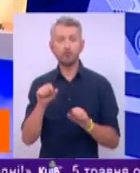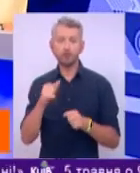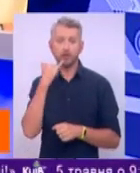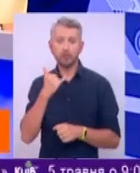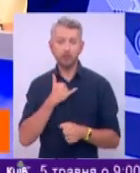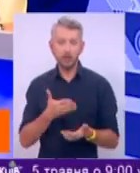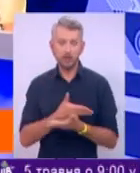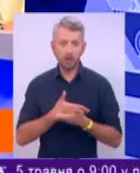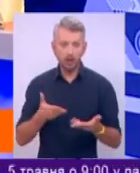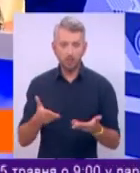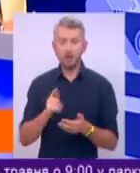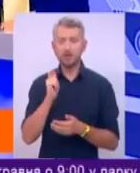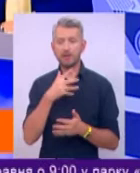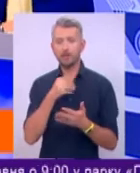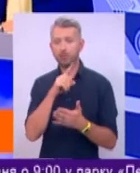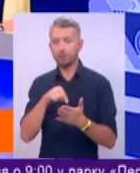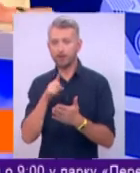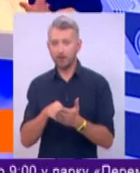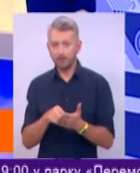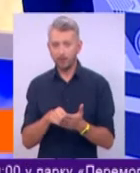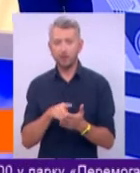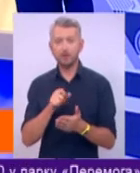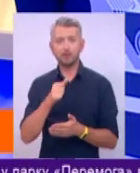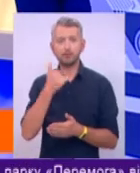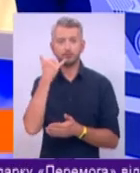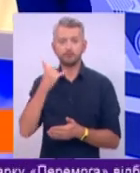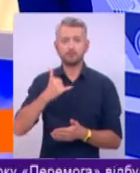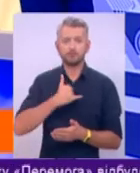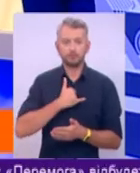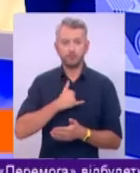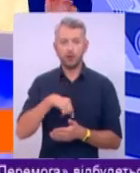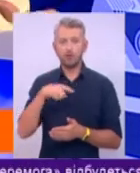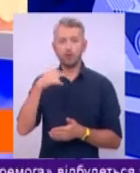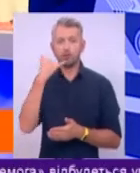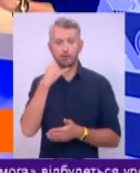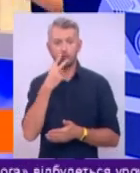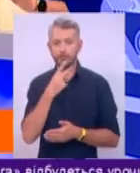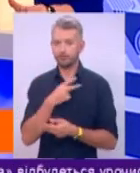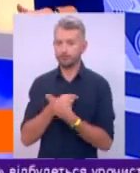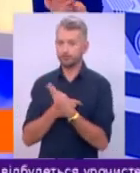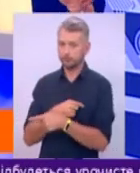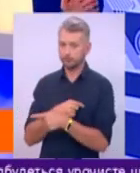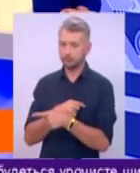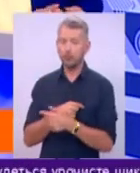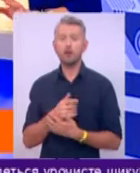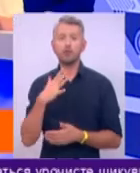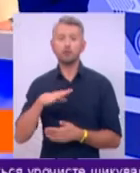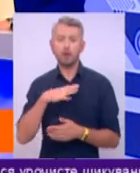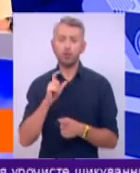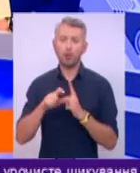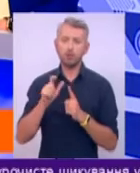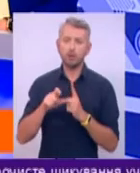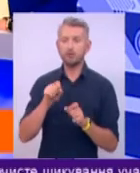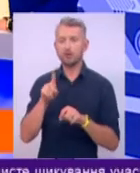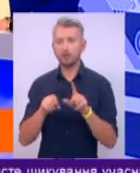долучатися до нашої розмови і ставити свої питання в прямому ефірі, зателефонувавши до нашої студії. Номер телефону перед вами. Чекаємо ваших коментарів, запитань.